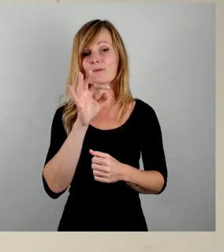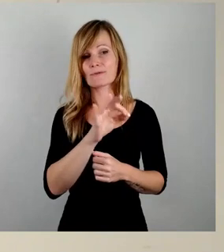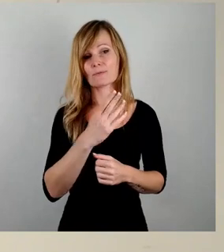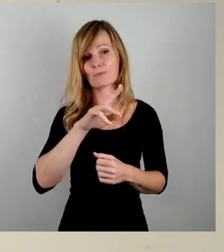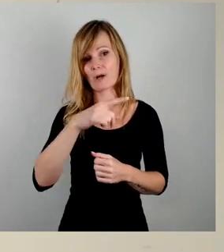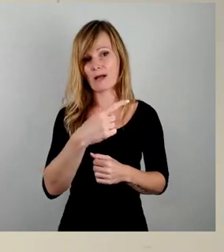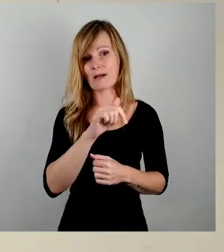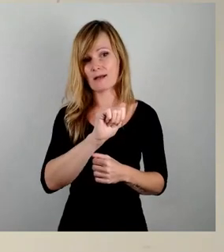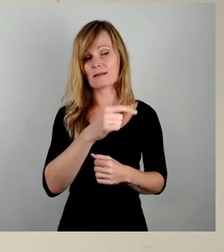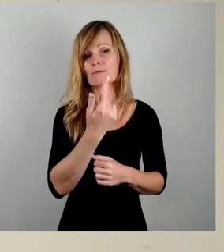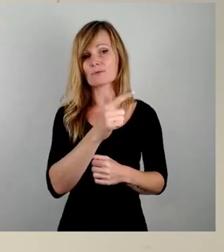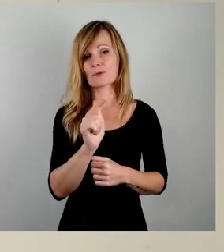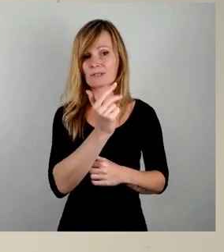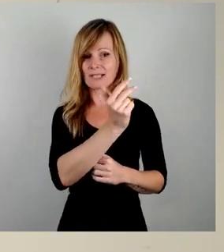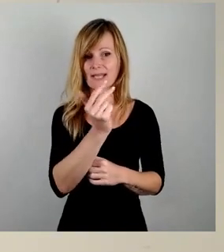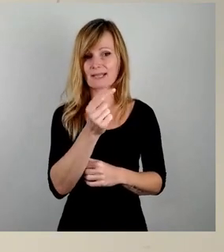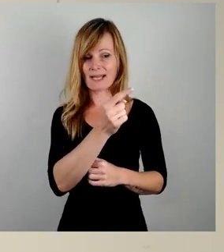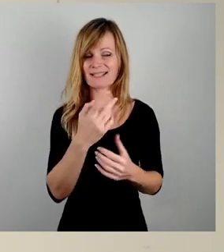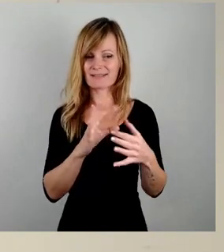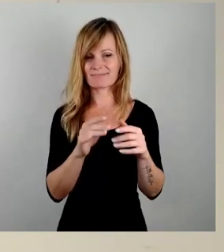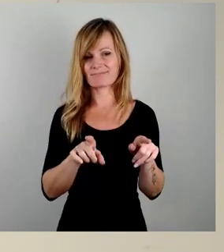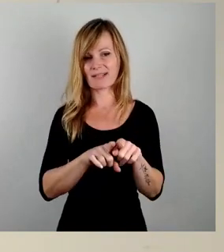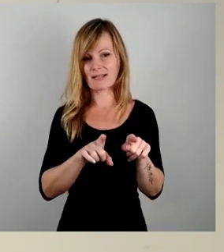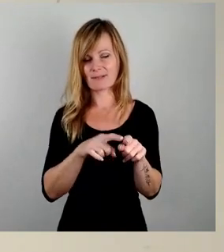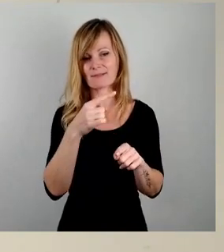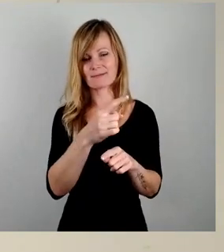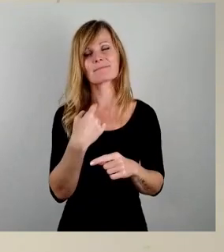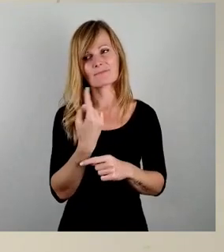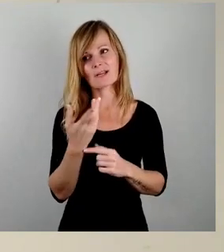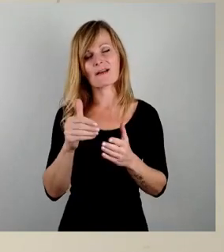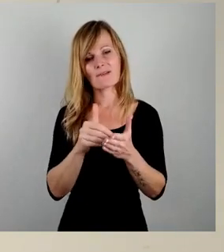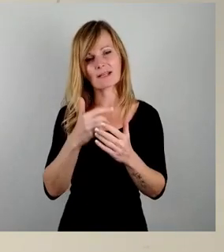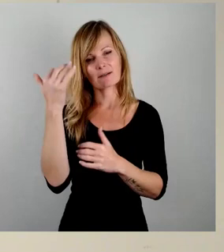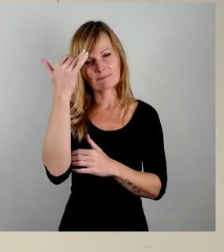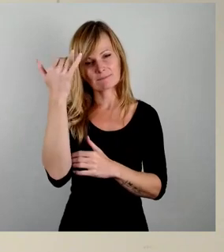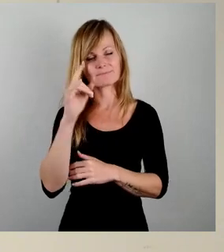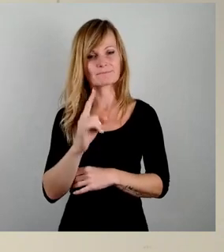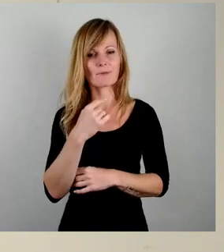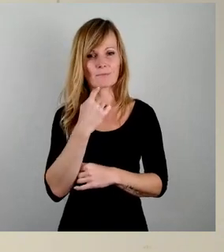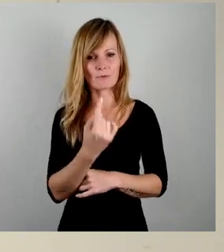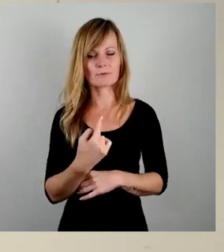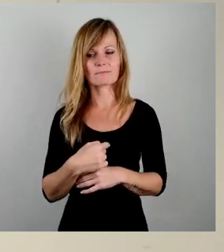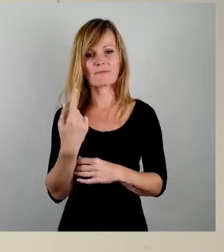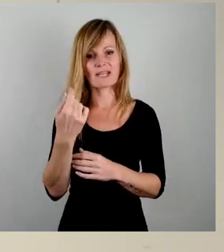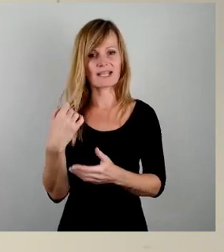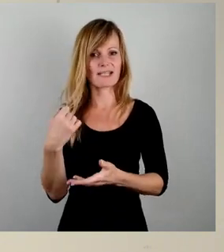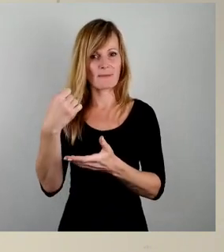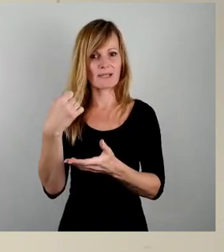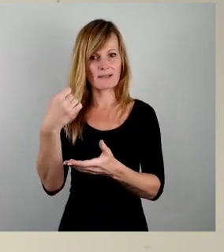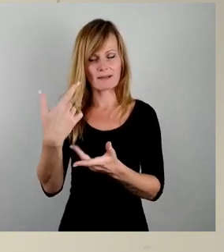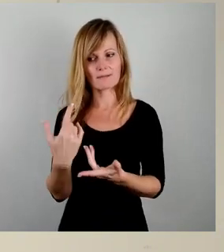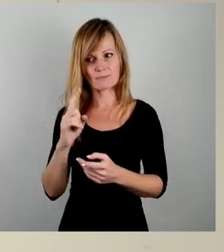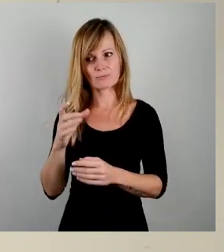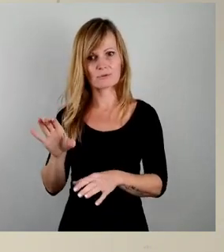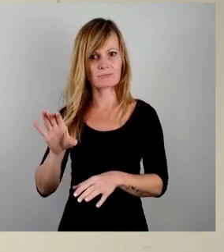Sie gesagt haben, ist das eine Sache, wo wir weiter drüber nachdenken müssen, nicht nur finanzielle Mittel bereitzustellen, das